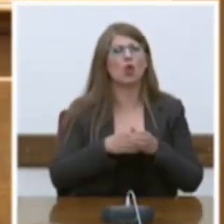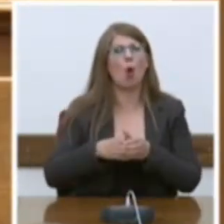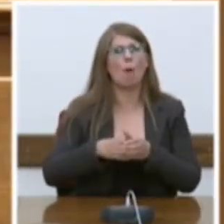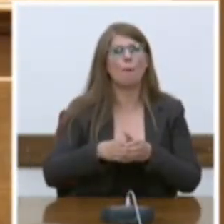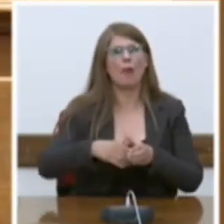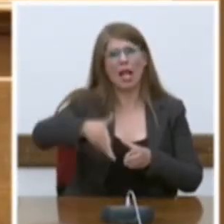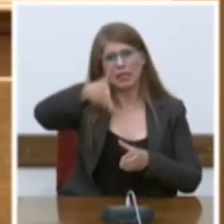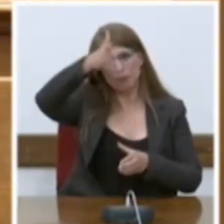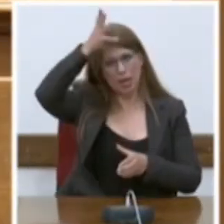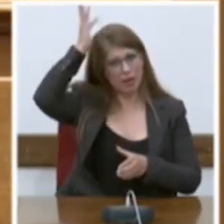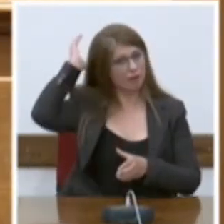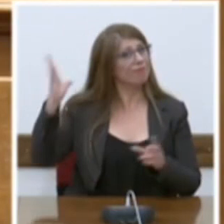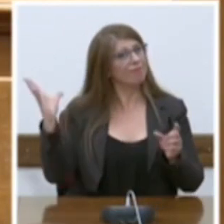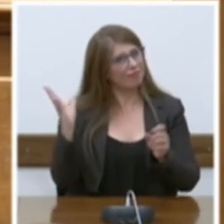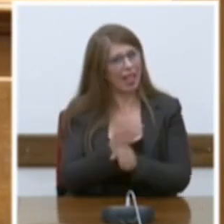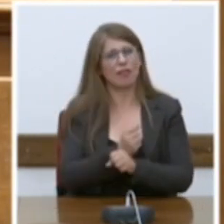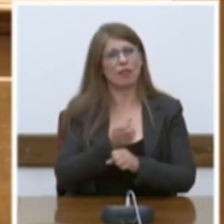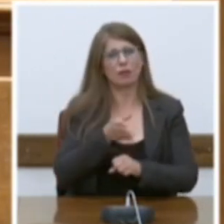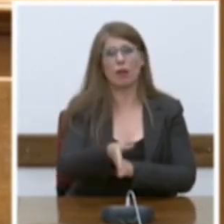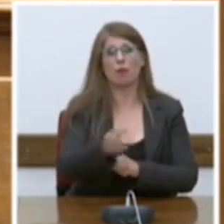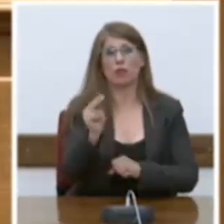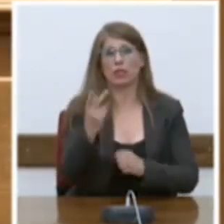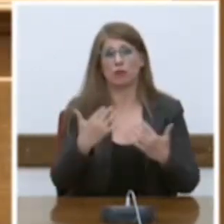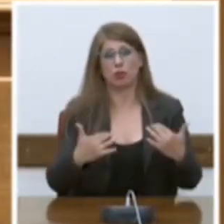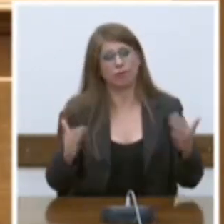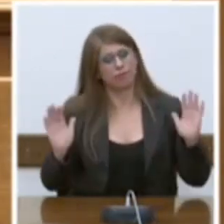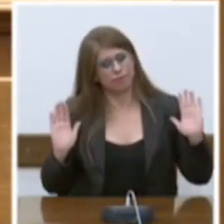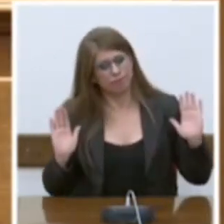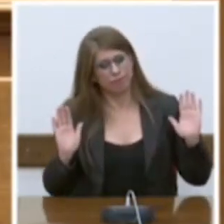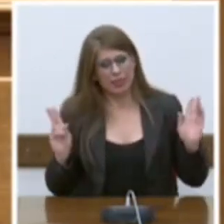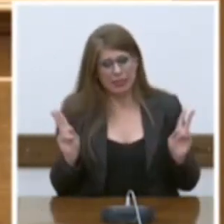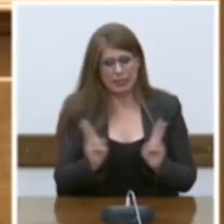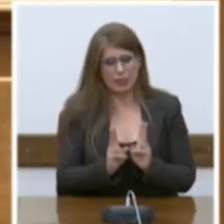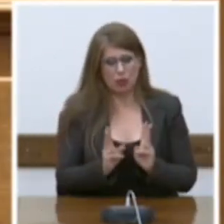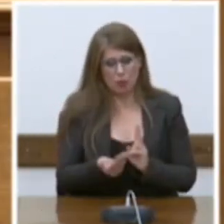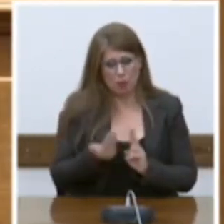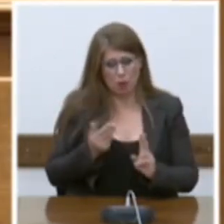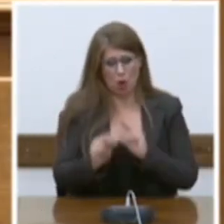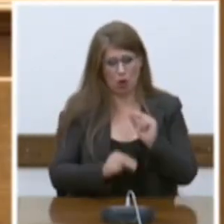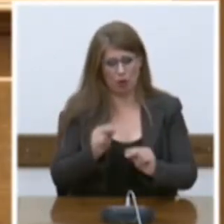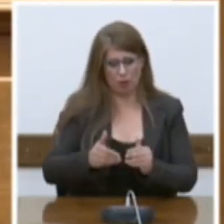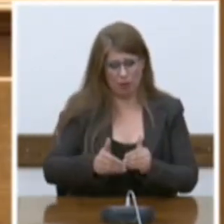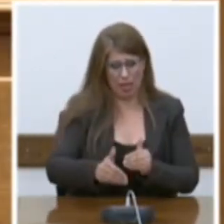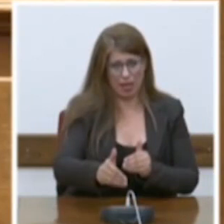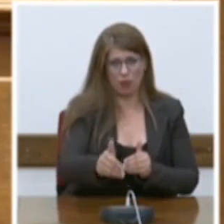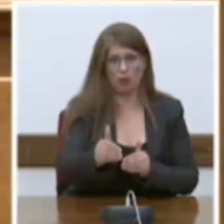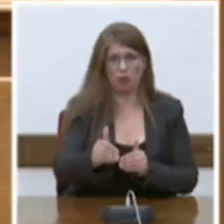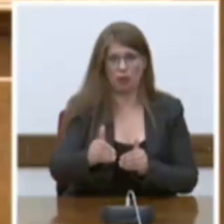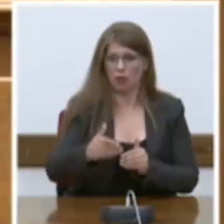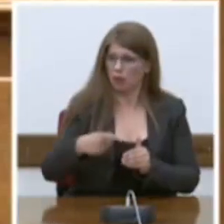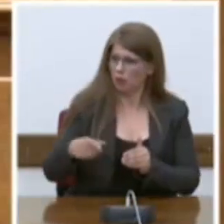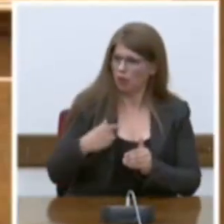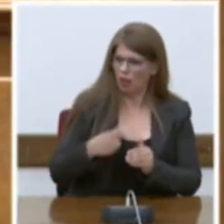τελικά να μπούμε στη Βουλή παρά τη σύντομη προεκλογική περίοδο και παρά τη διασπορά ψευδών